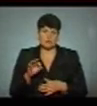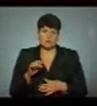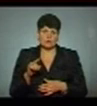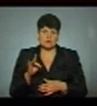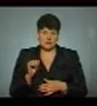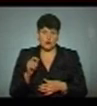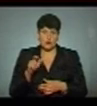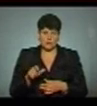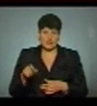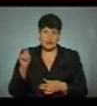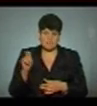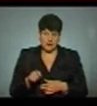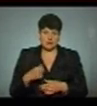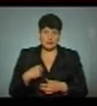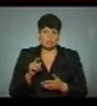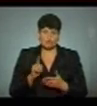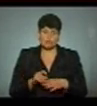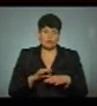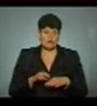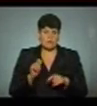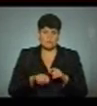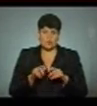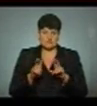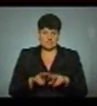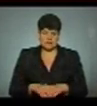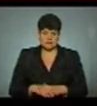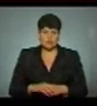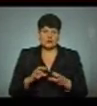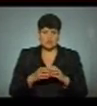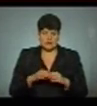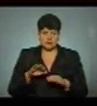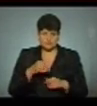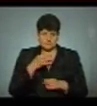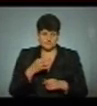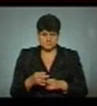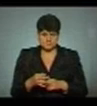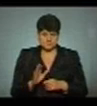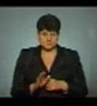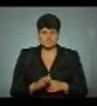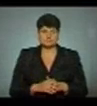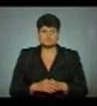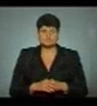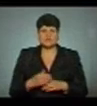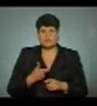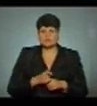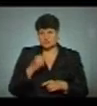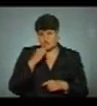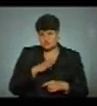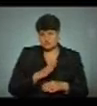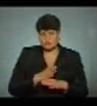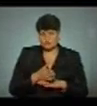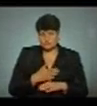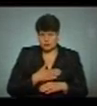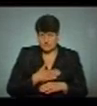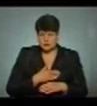людина приїхала, ми обов'язково проводимо обстеження. Про результати ми повідомимо згодом. Так, результати ми повідомляємо, звичайно. Я вам дуже дякую, що були гостем нашої